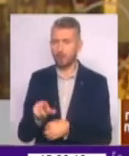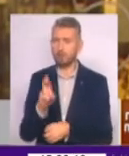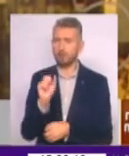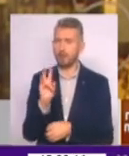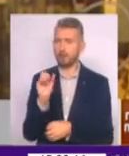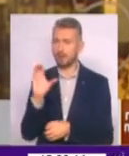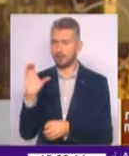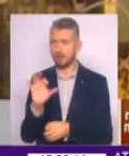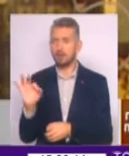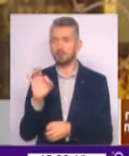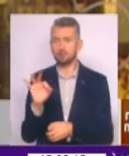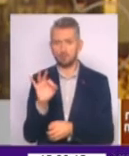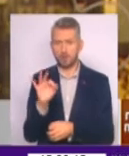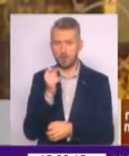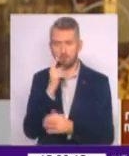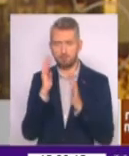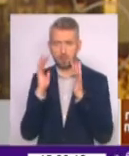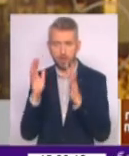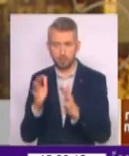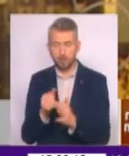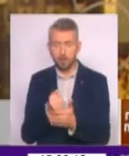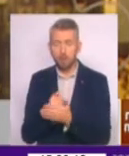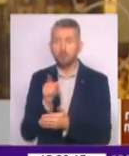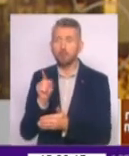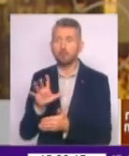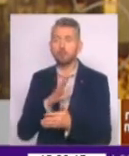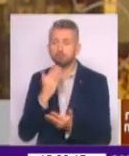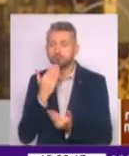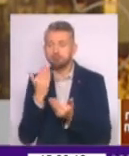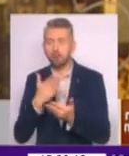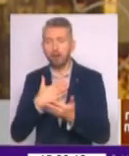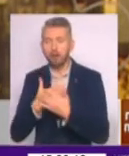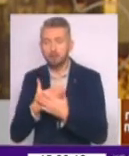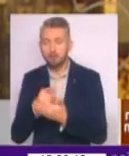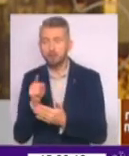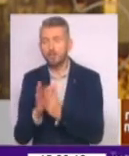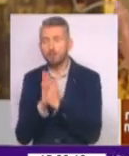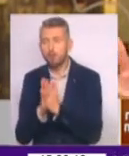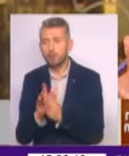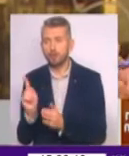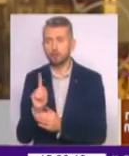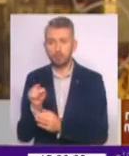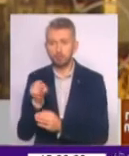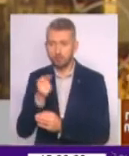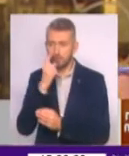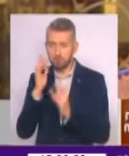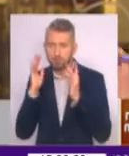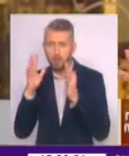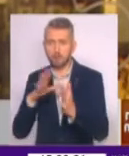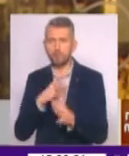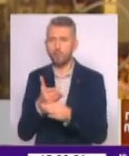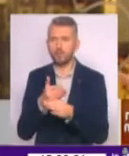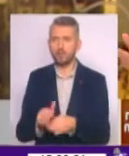приводу Смородницького парку. Там до нього звернулися також активісти, і вони попросили, щоб Смородницький парк, він також був